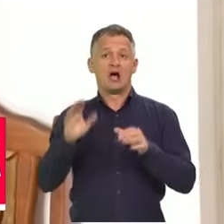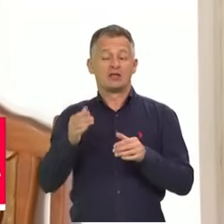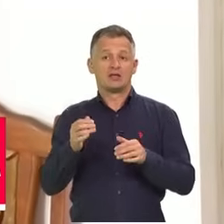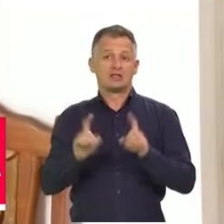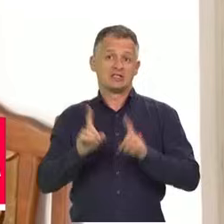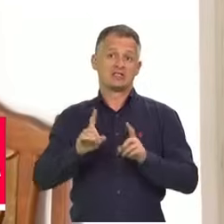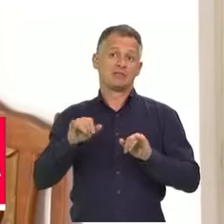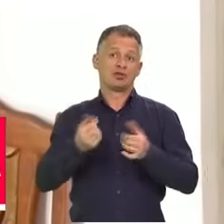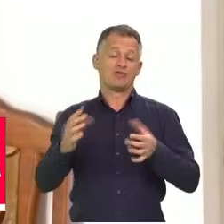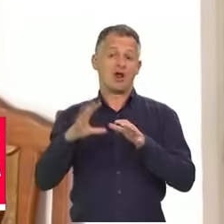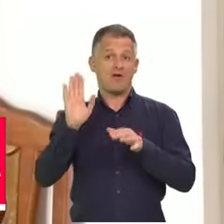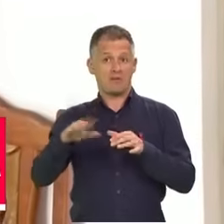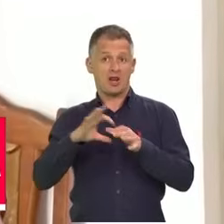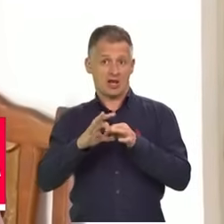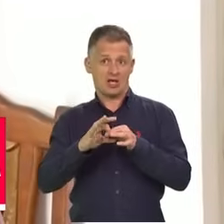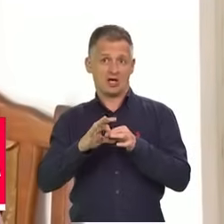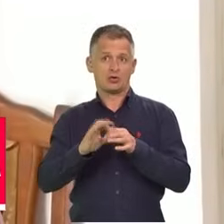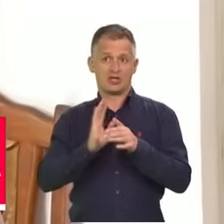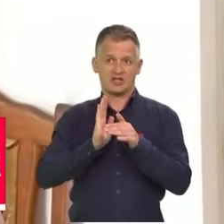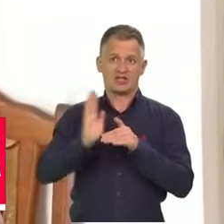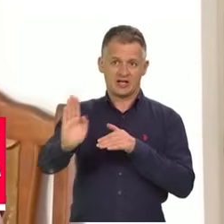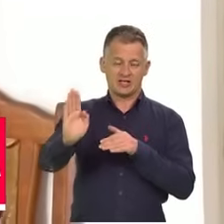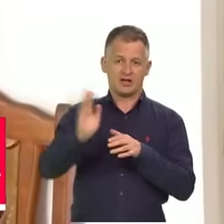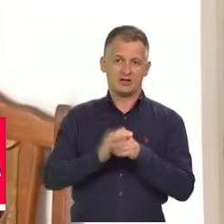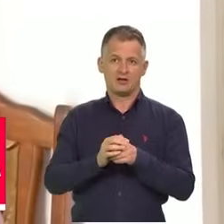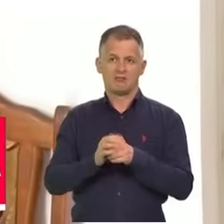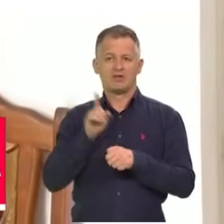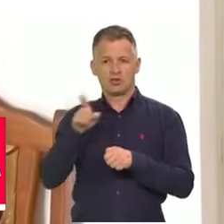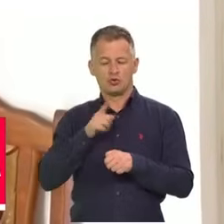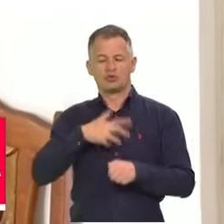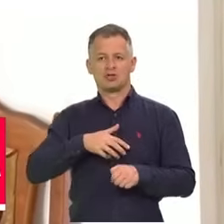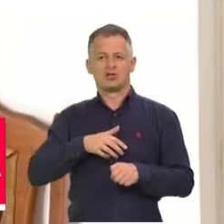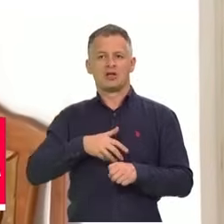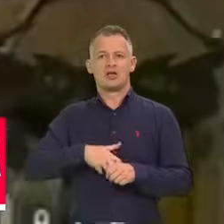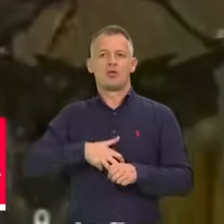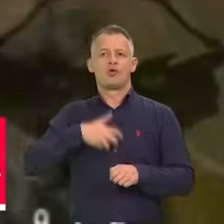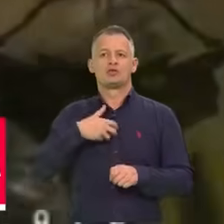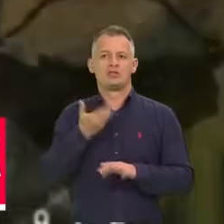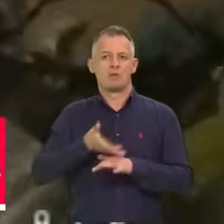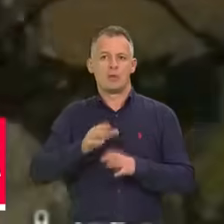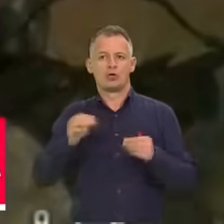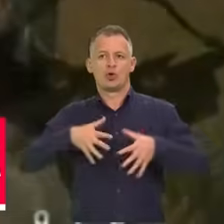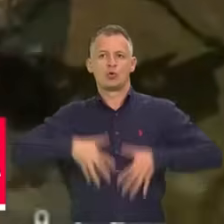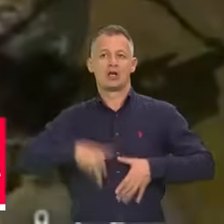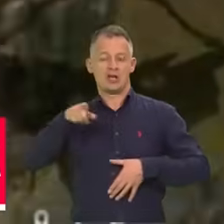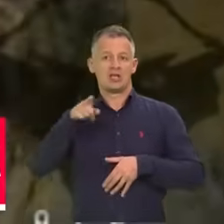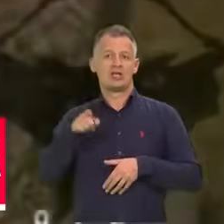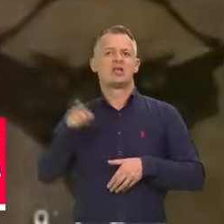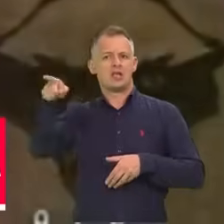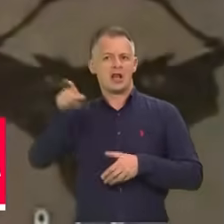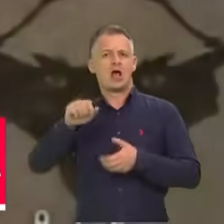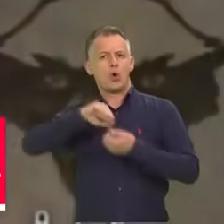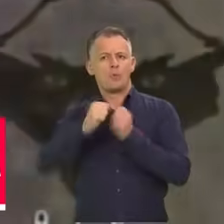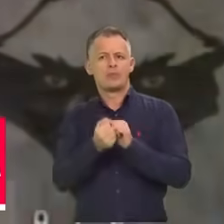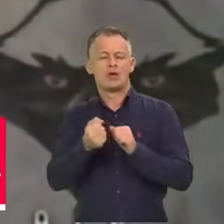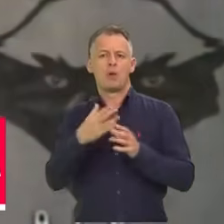legătură directă sau avem legătură directă, atunci ne emoționează mult mai mult. În Ucraina, Rudolf a luptat în mai multe zone